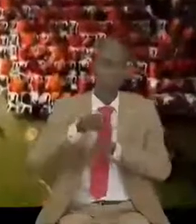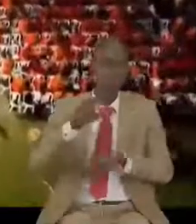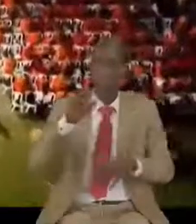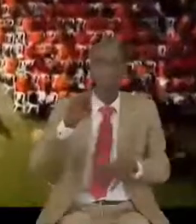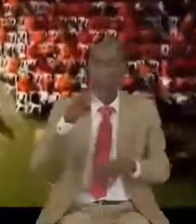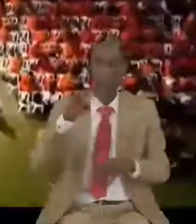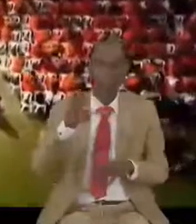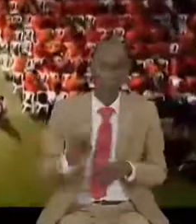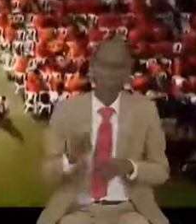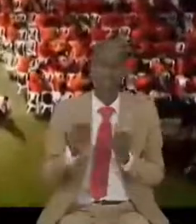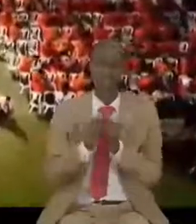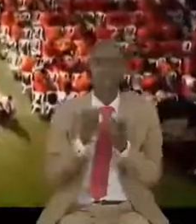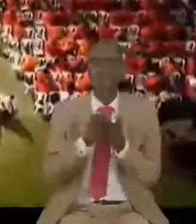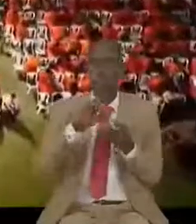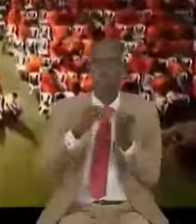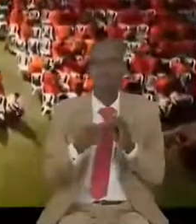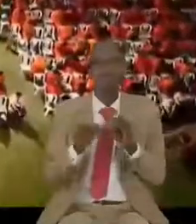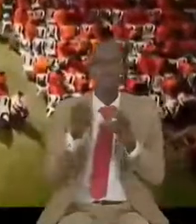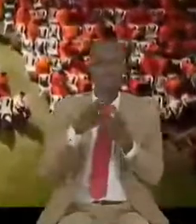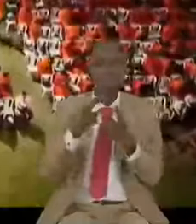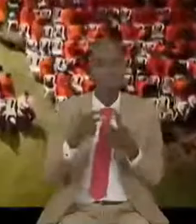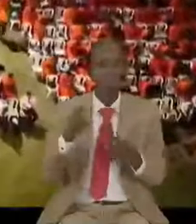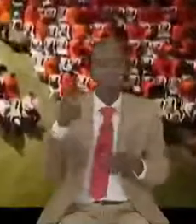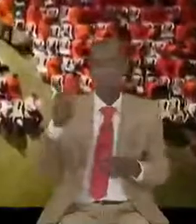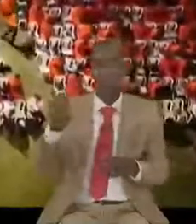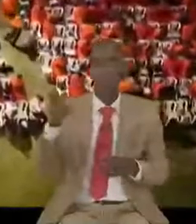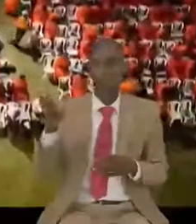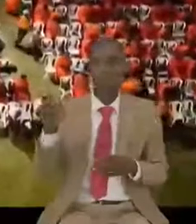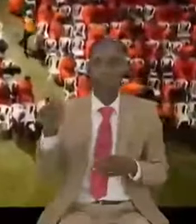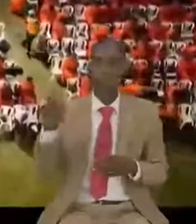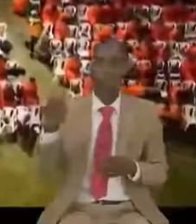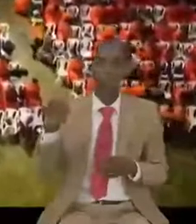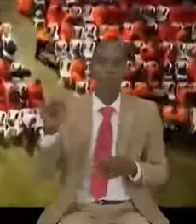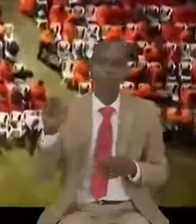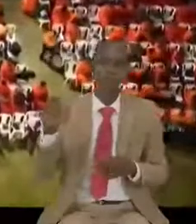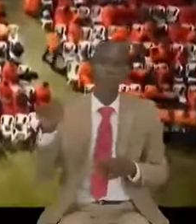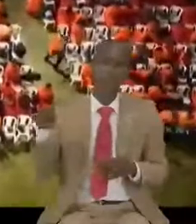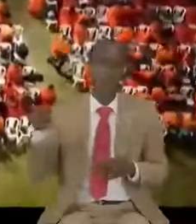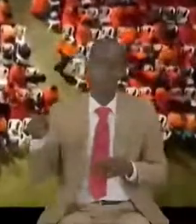sur un formulaire que vous allez remplir